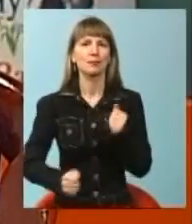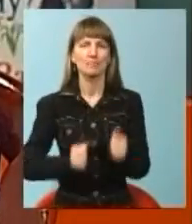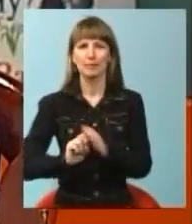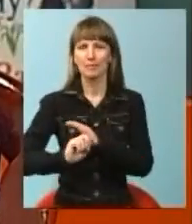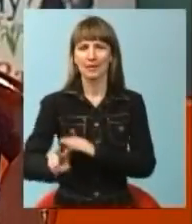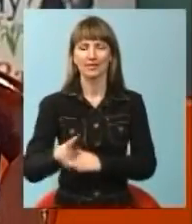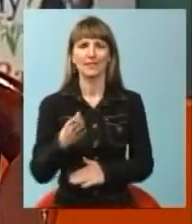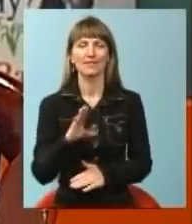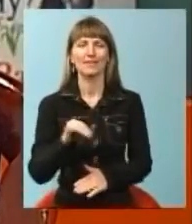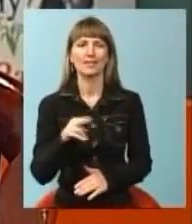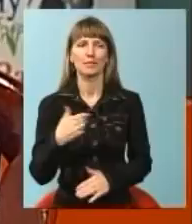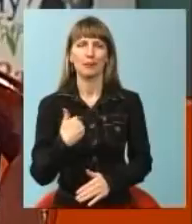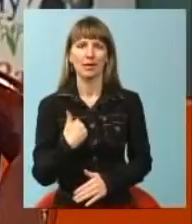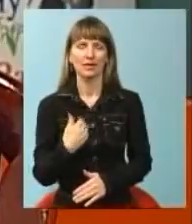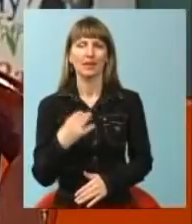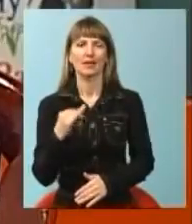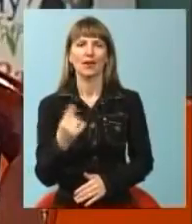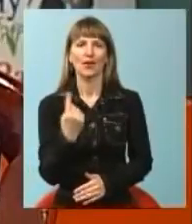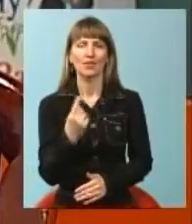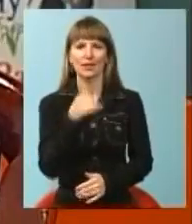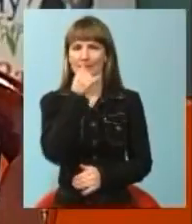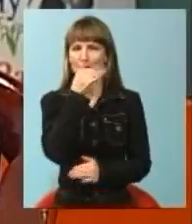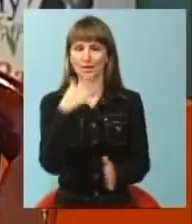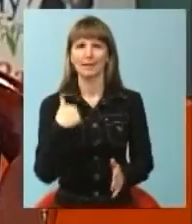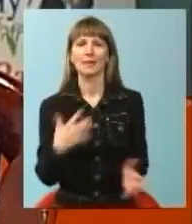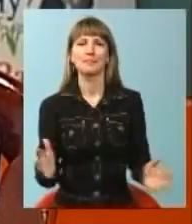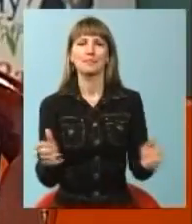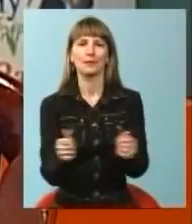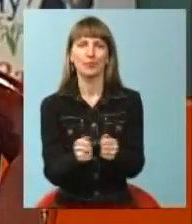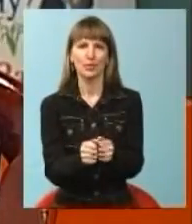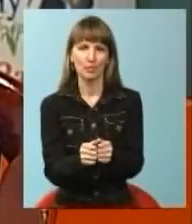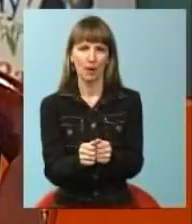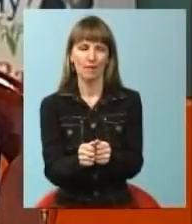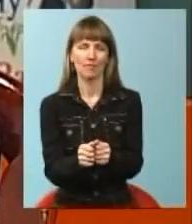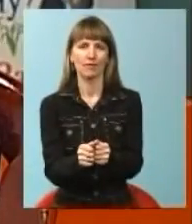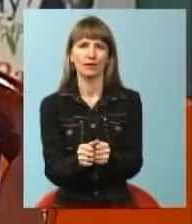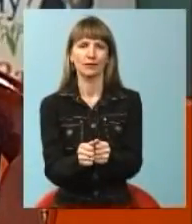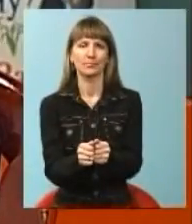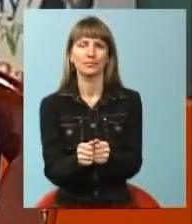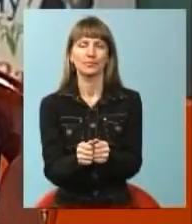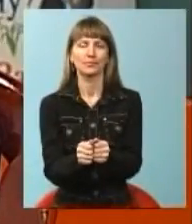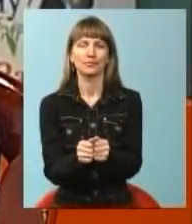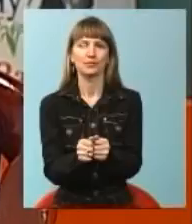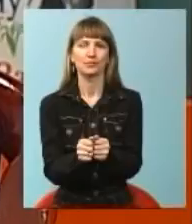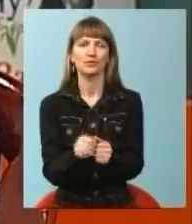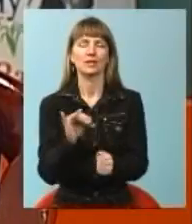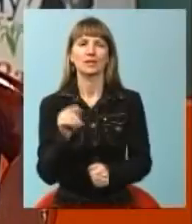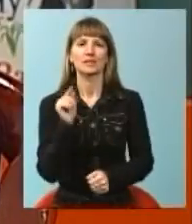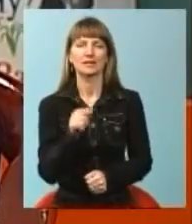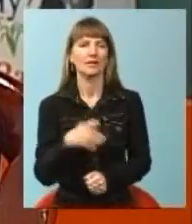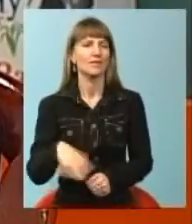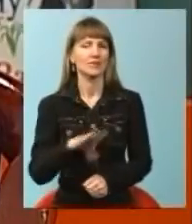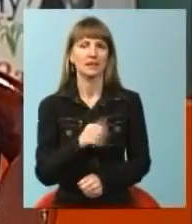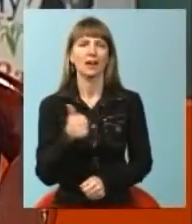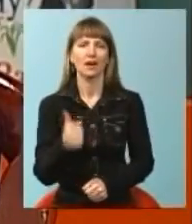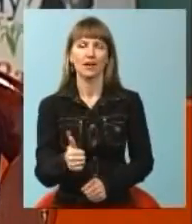мене, бігали, і одна не змогла. Я піймав що ти її. Що зробив? Я їх піймав. З нею все